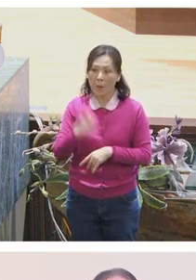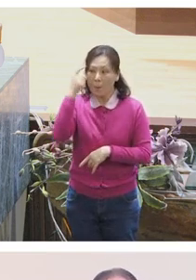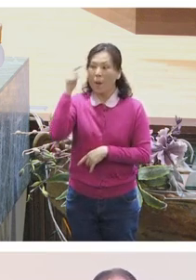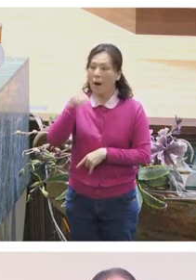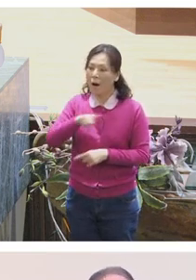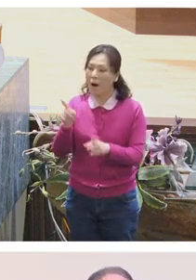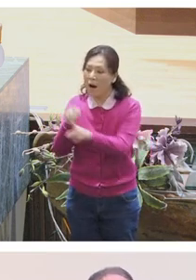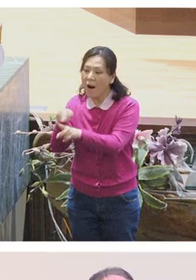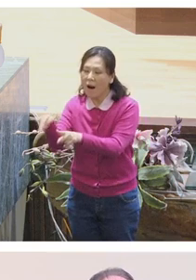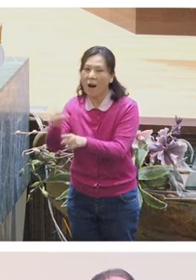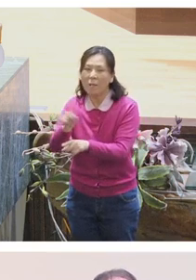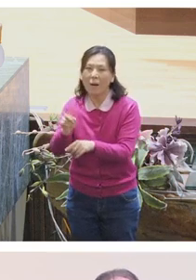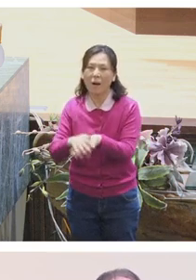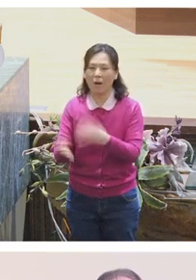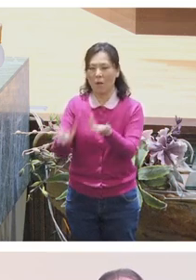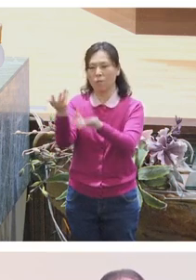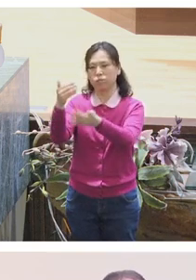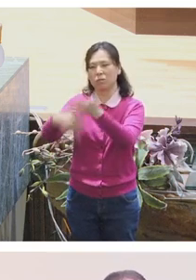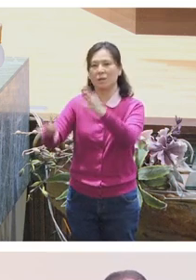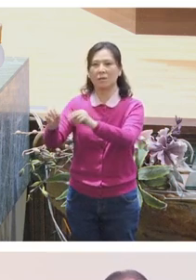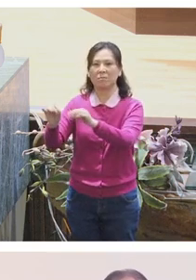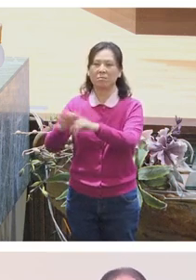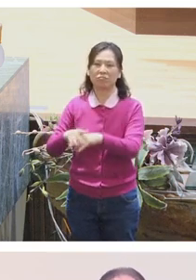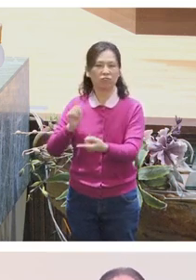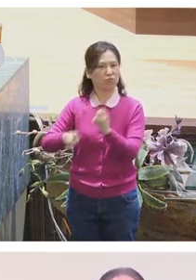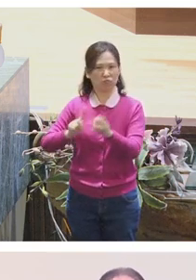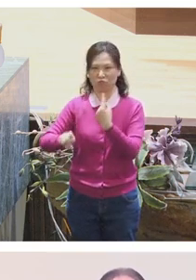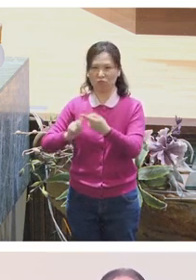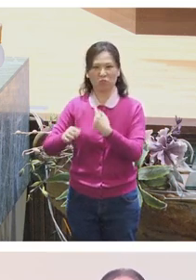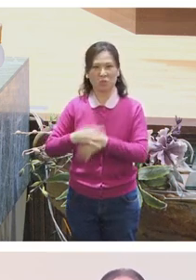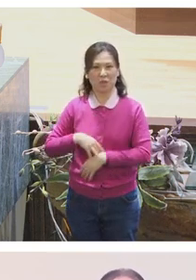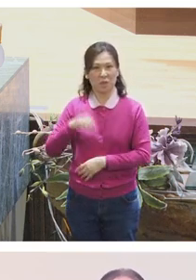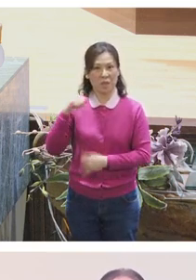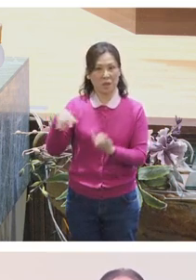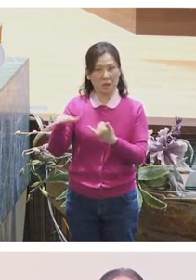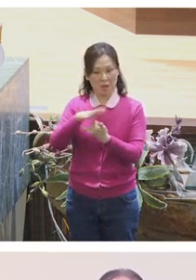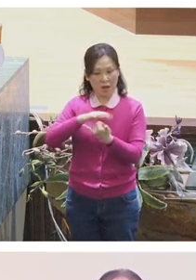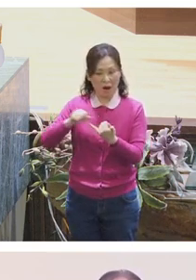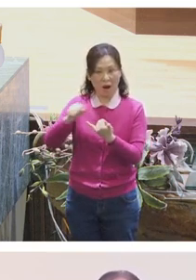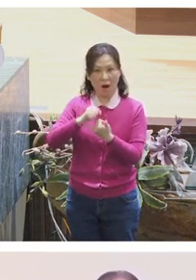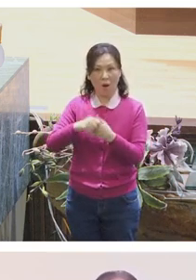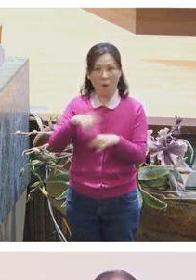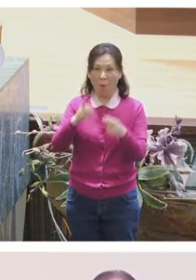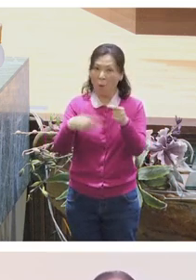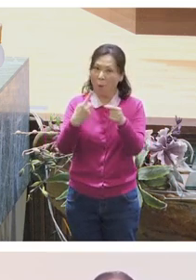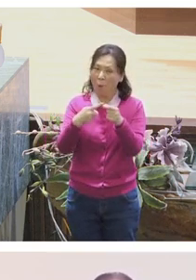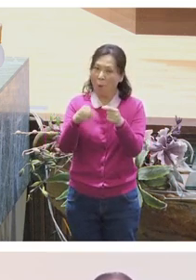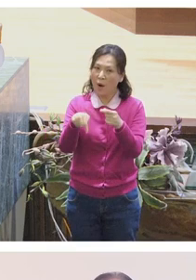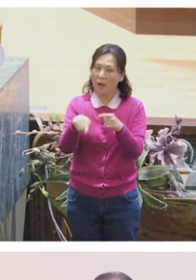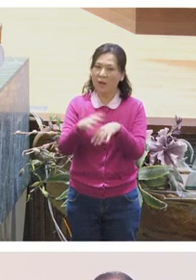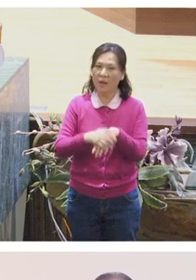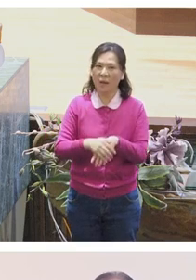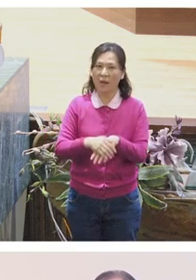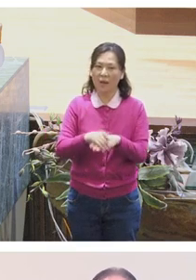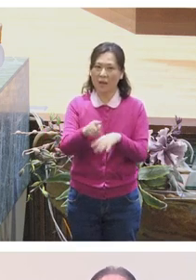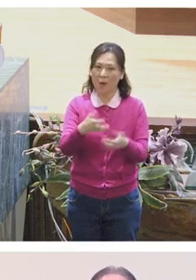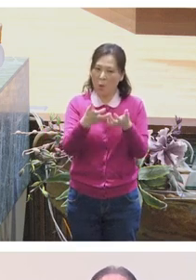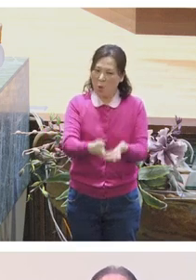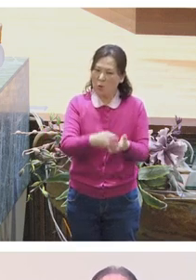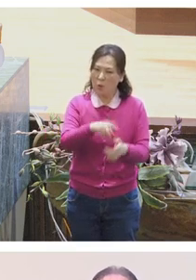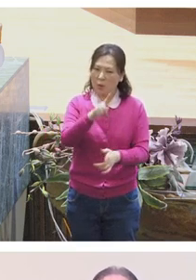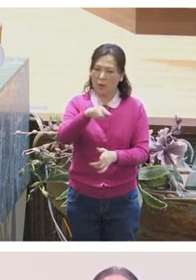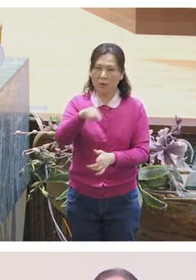实不对的。我们台湾一年有1800万吨的事业废